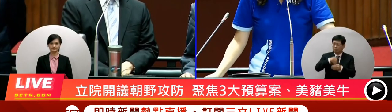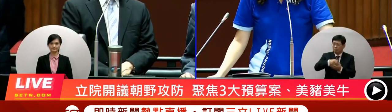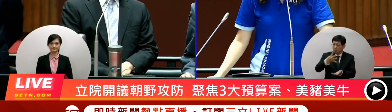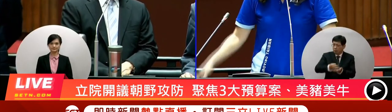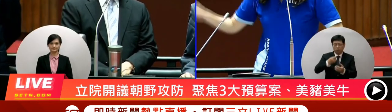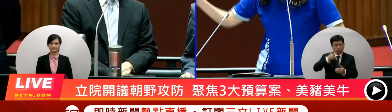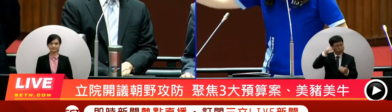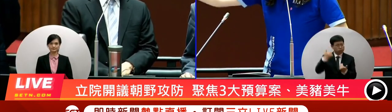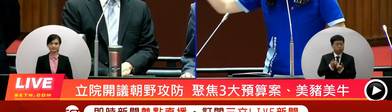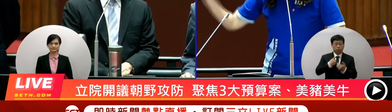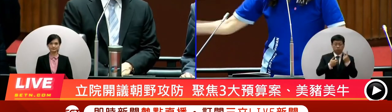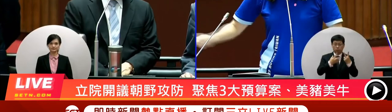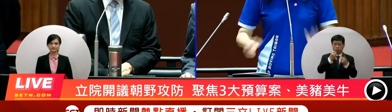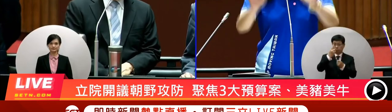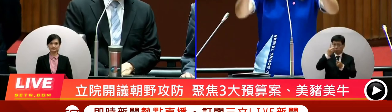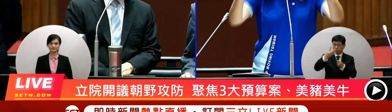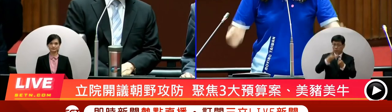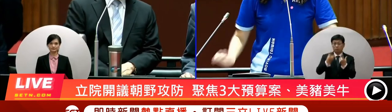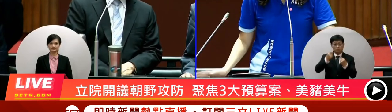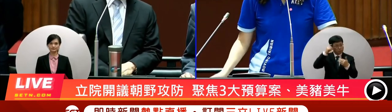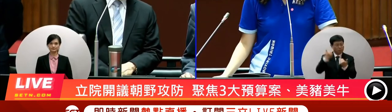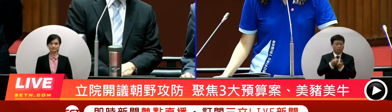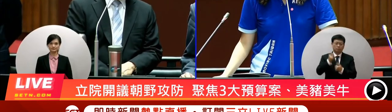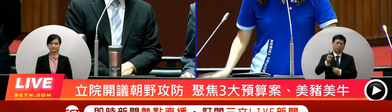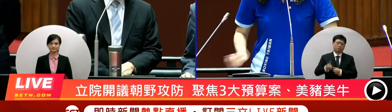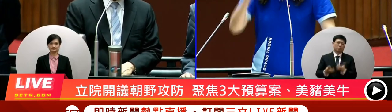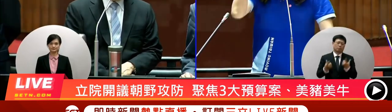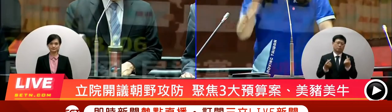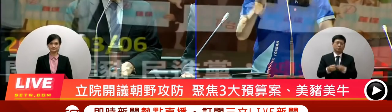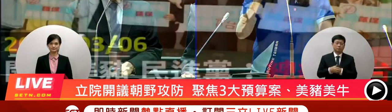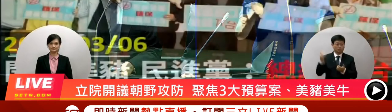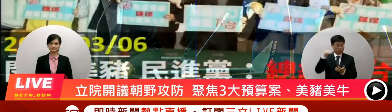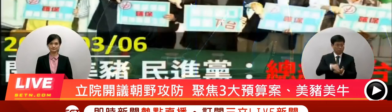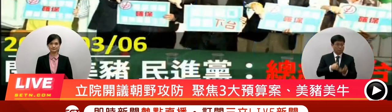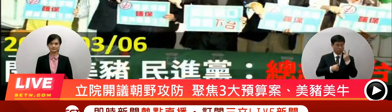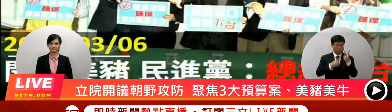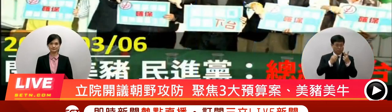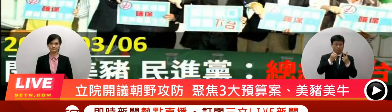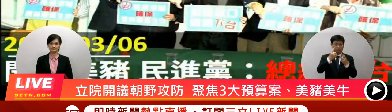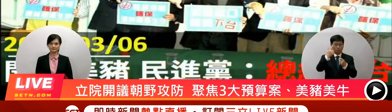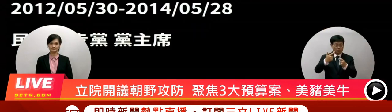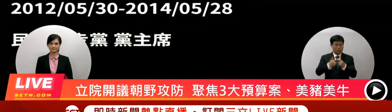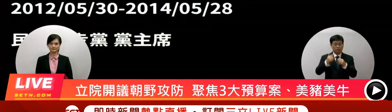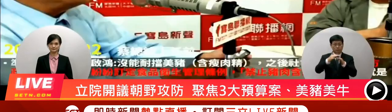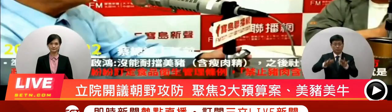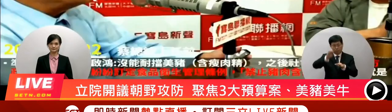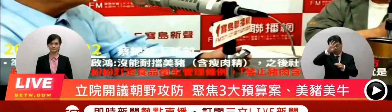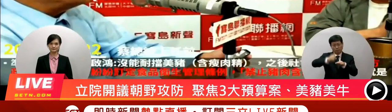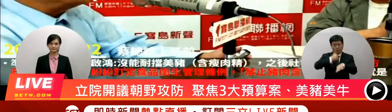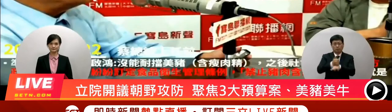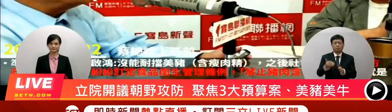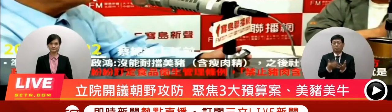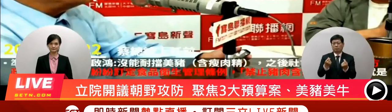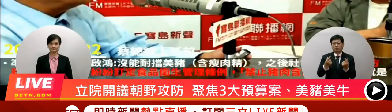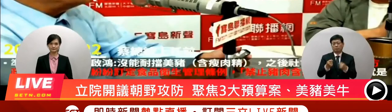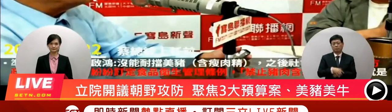次反对，2013年还反对，我都不爱跟他讲啊。到2016年，民进党执政了还在